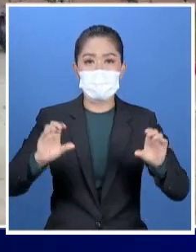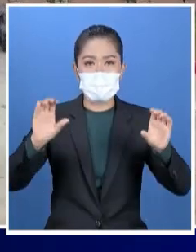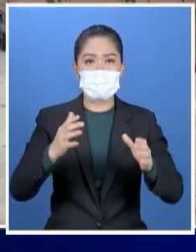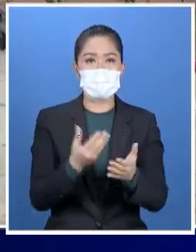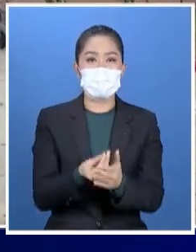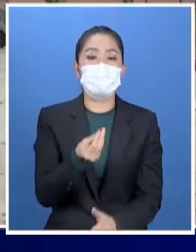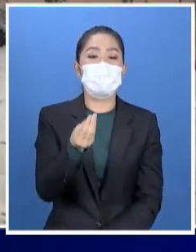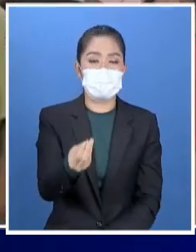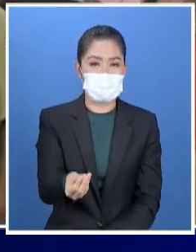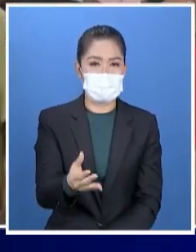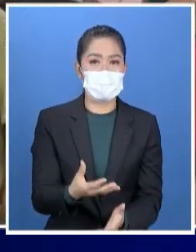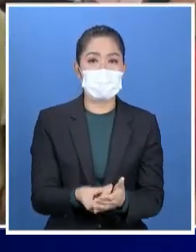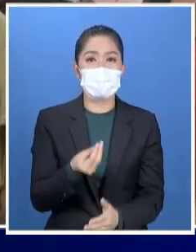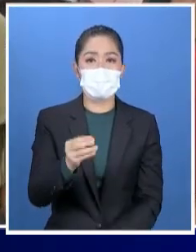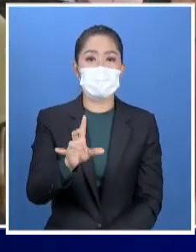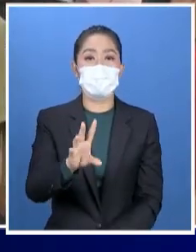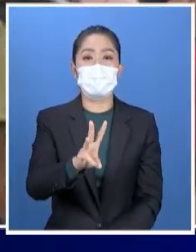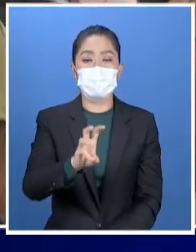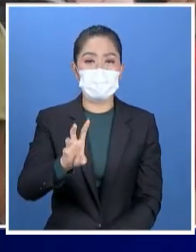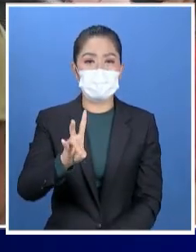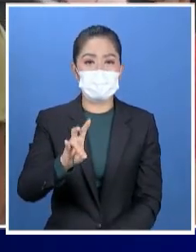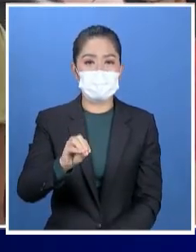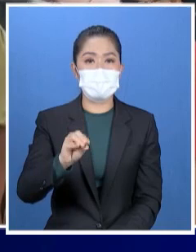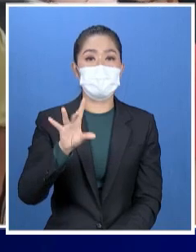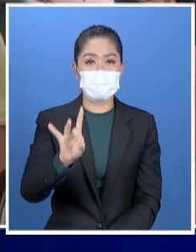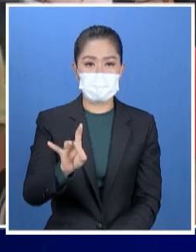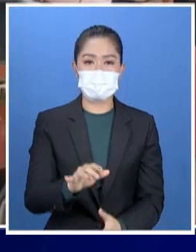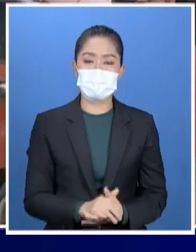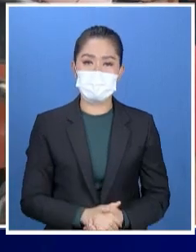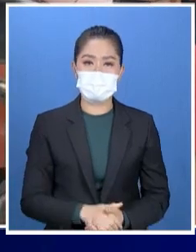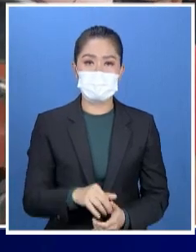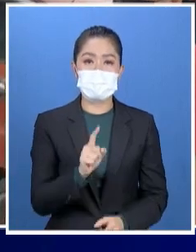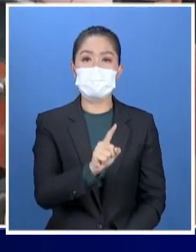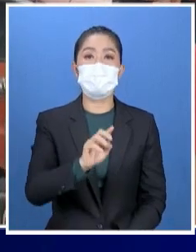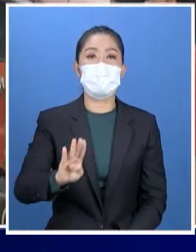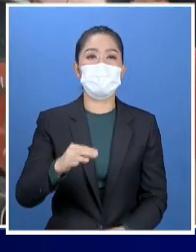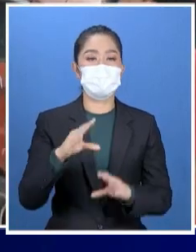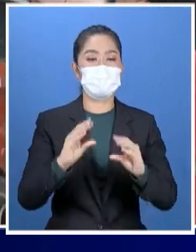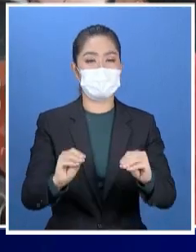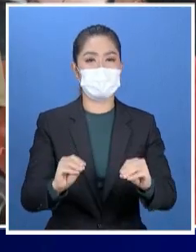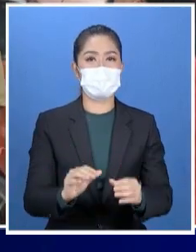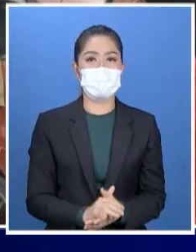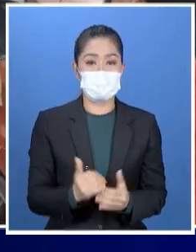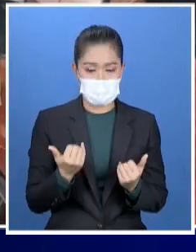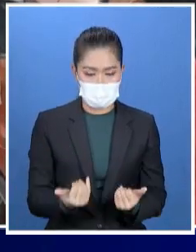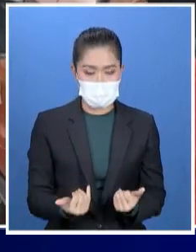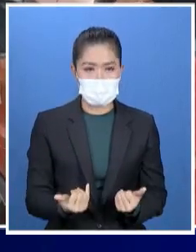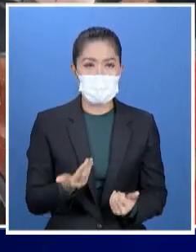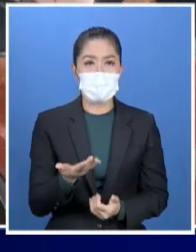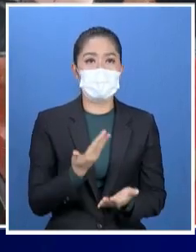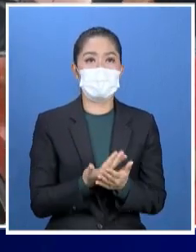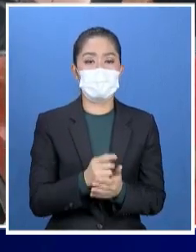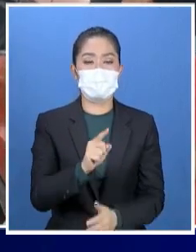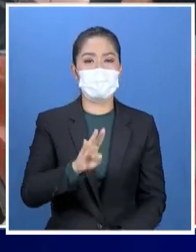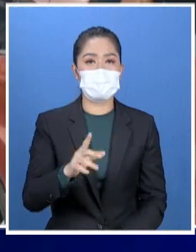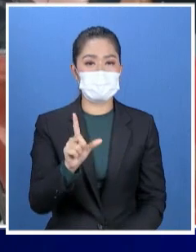อมคืนให้678บาทคิดแผ่นละบาทก็แล้วกันจบปัญหาสุดท้ายก็คือขอคิดแผ่นละบ